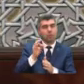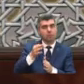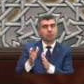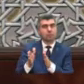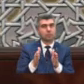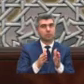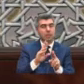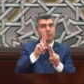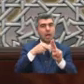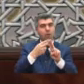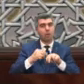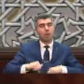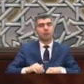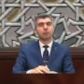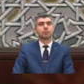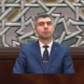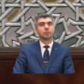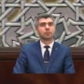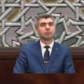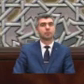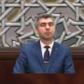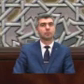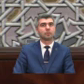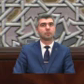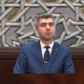جواب سيد الوزير.